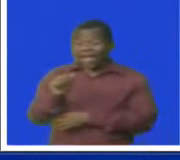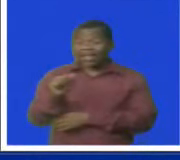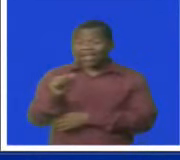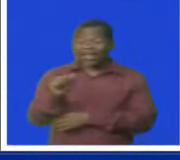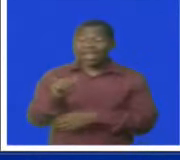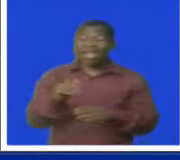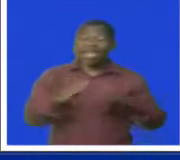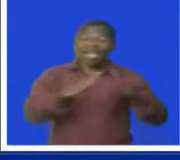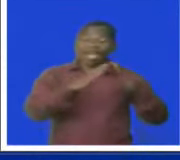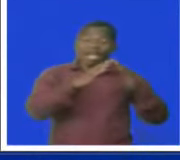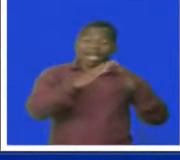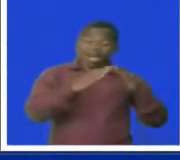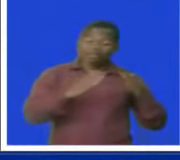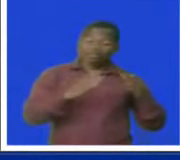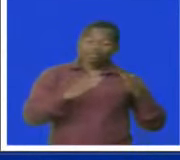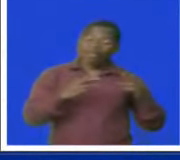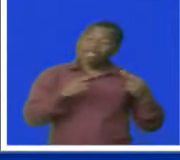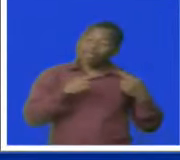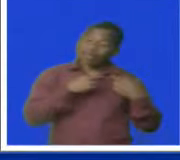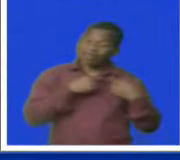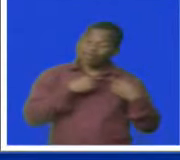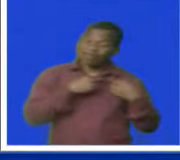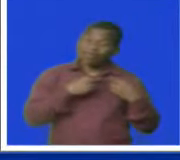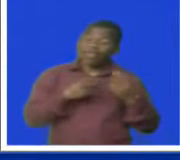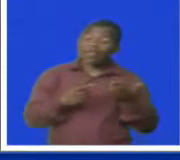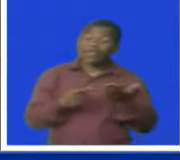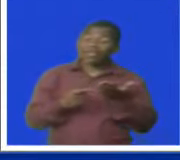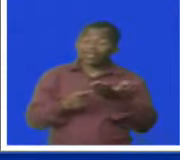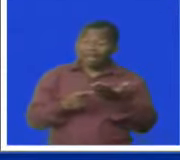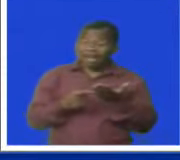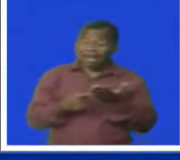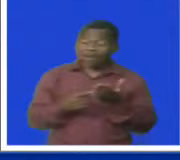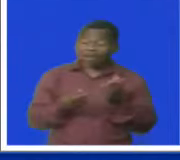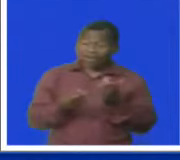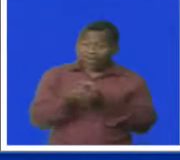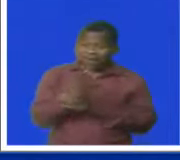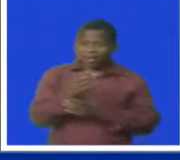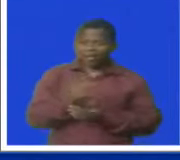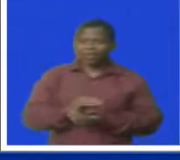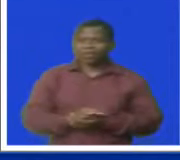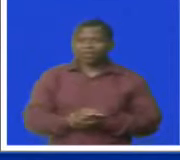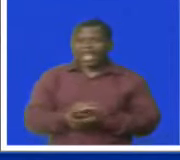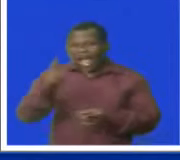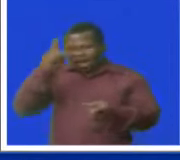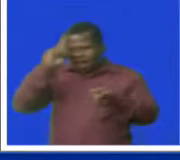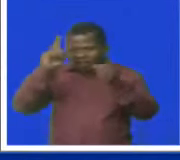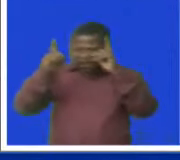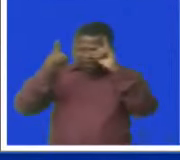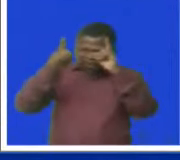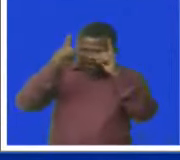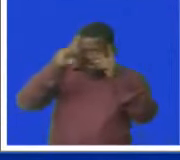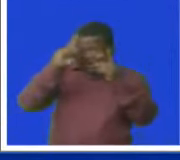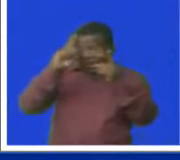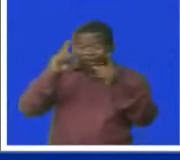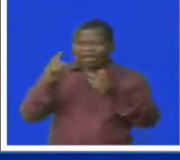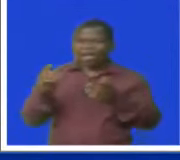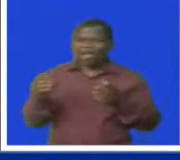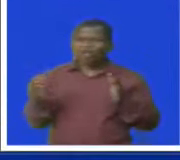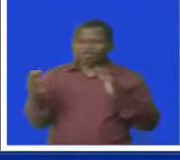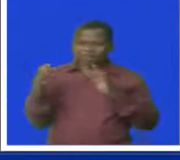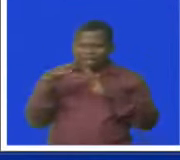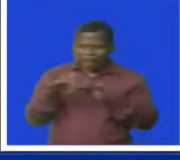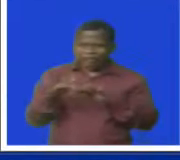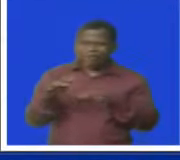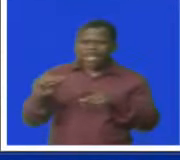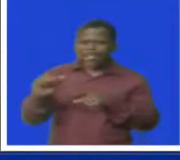lelithuba lelingayizivele, lelincane kakhulu impela ukuthi basiphe sikhone kuda lapha sibomake, sitoba trained